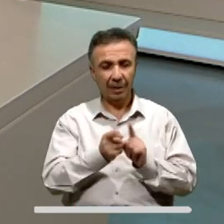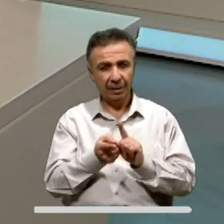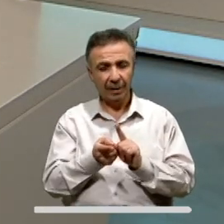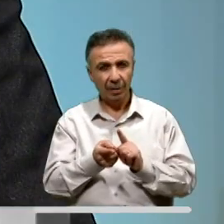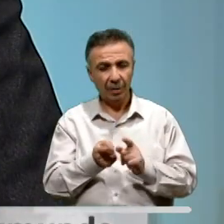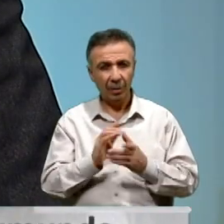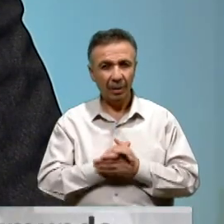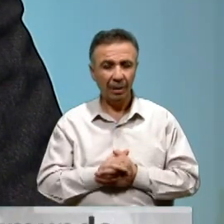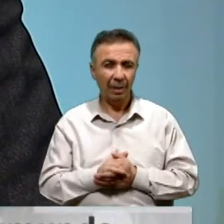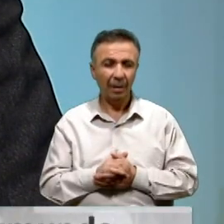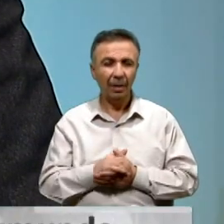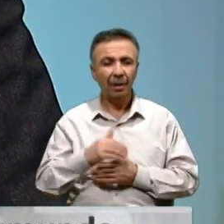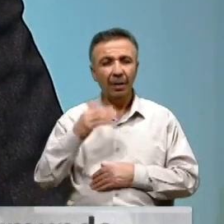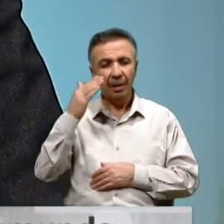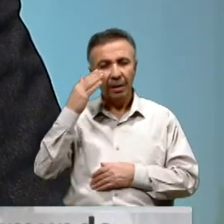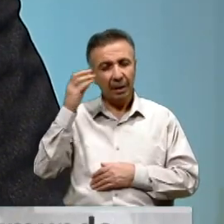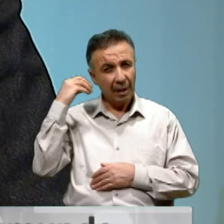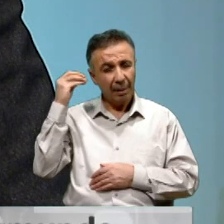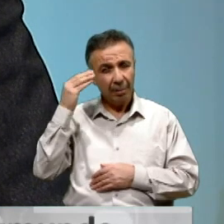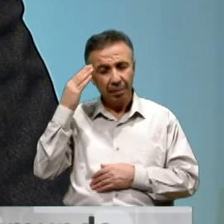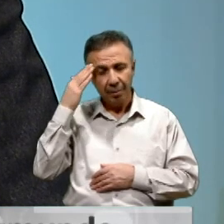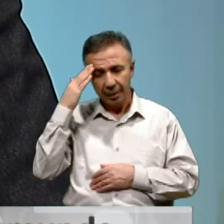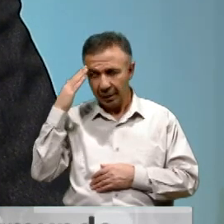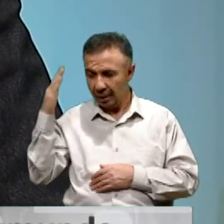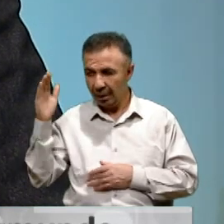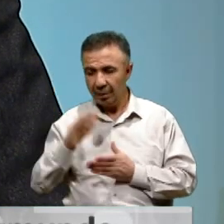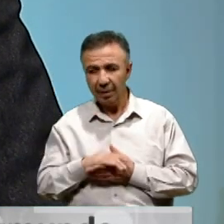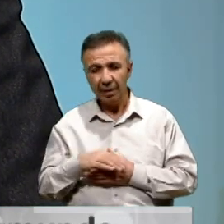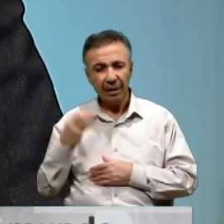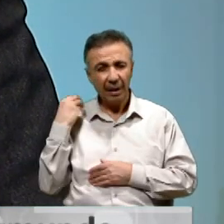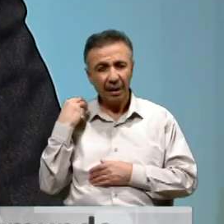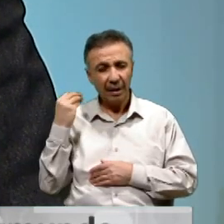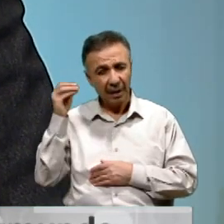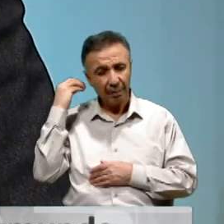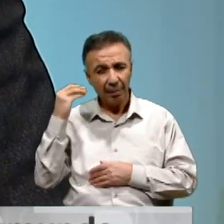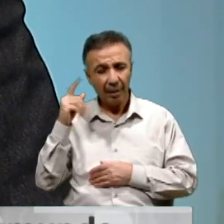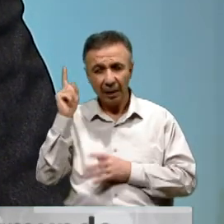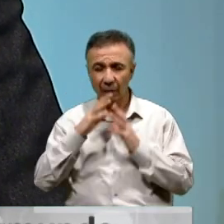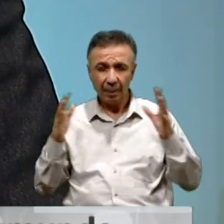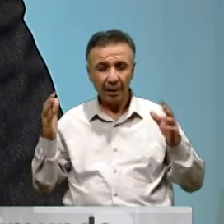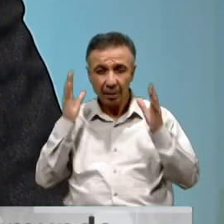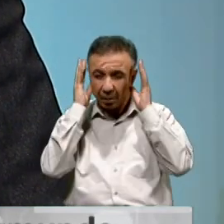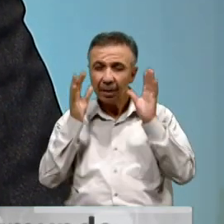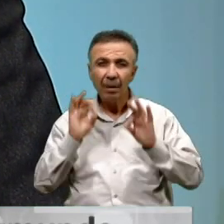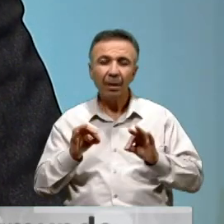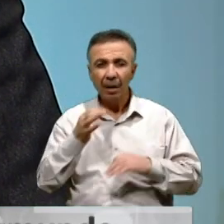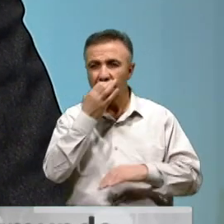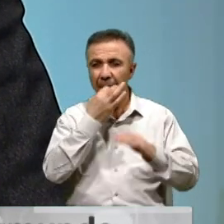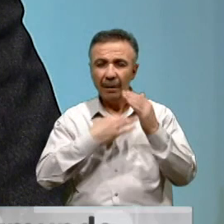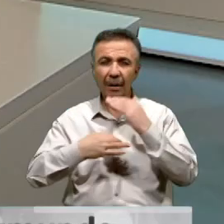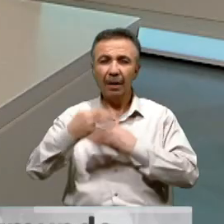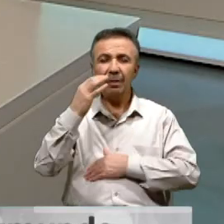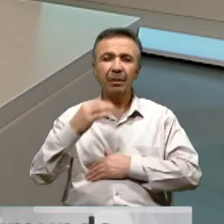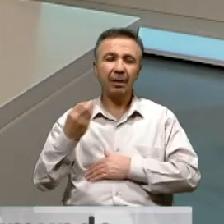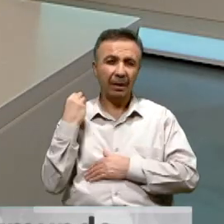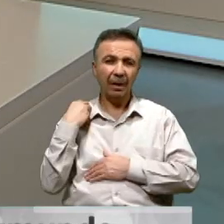bir önceki imam selam vermiştir. Hı hı. Yeni imam yeniden Allahu Ekber deyip namaza başlayacaktır. Biz de niyetimizi yenileyeceğiz.